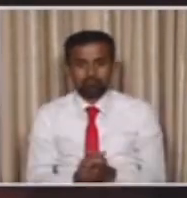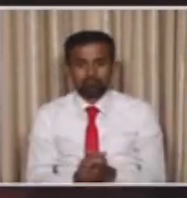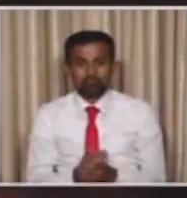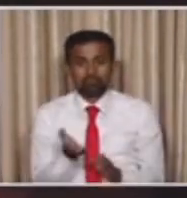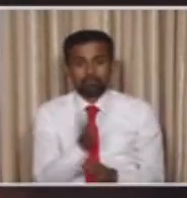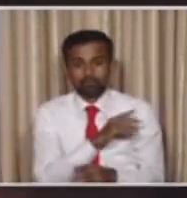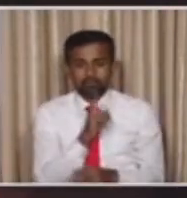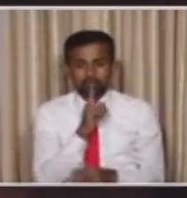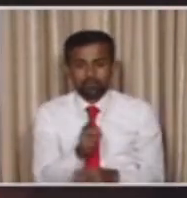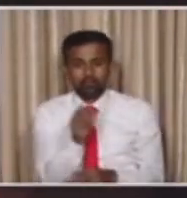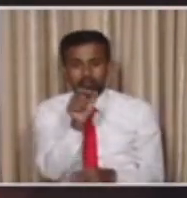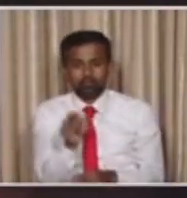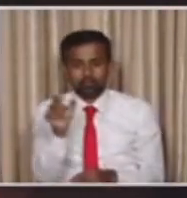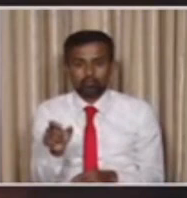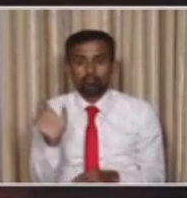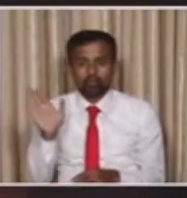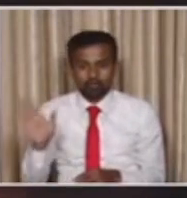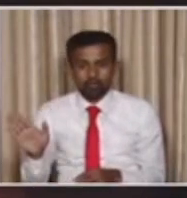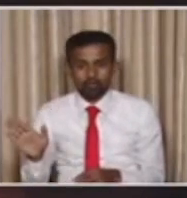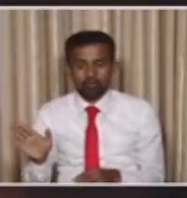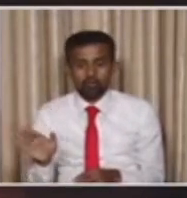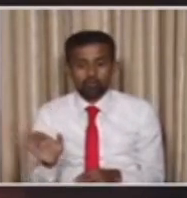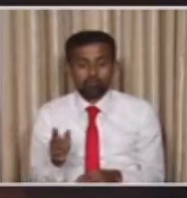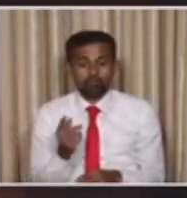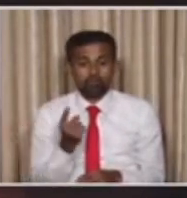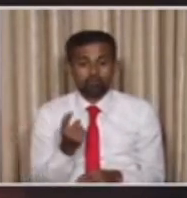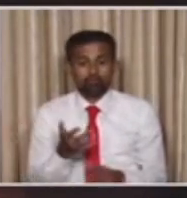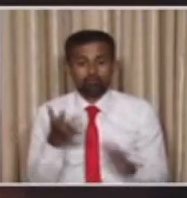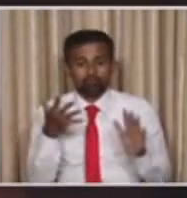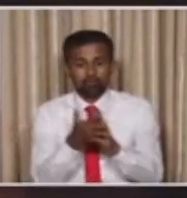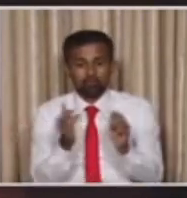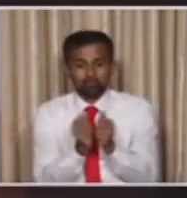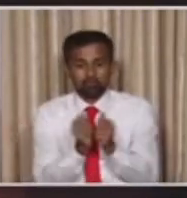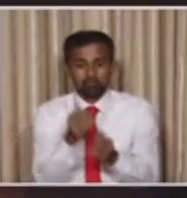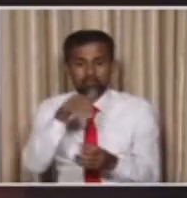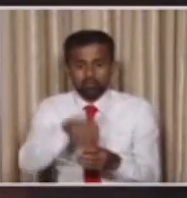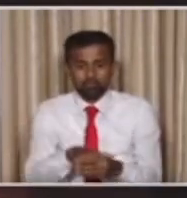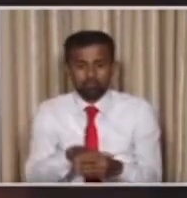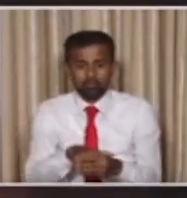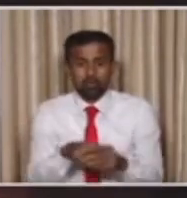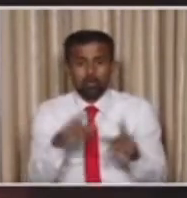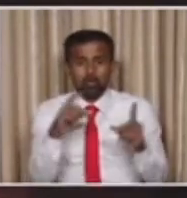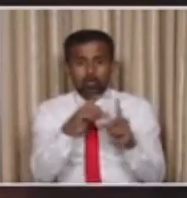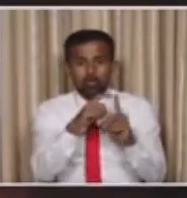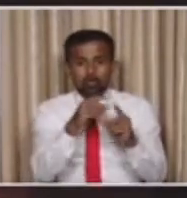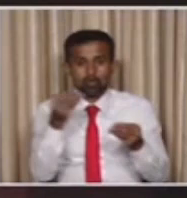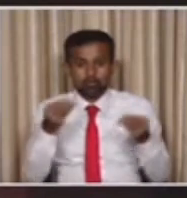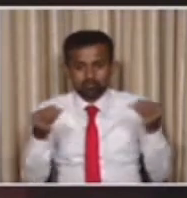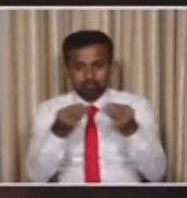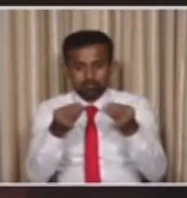ඉහත සඳහන් කළ පුද්ගලින්ගේ අනුදැනුම සහ අනර්ථ ක්‍රියාවන් තුලින් ඩොලරයට